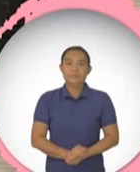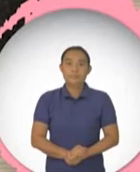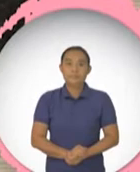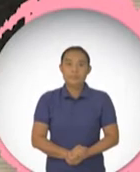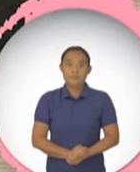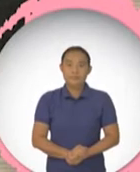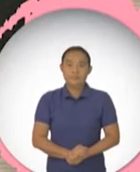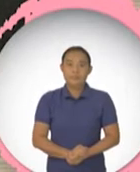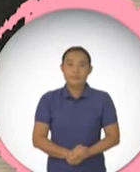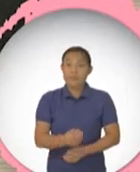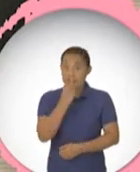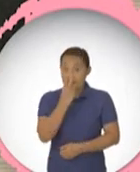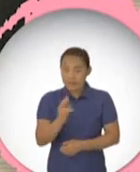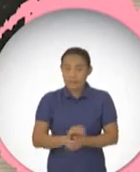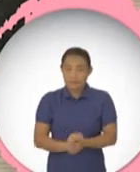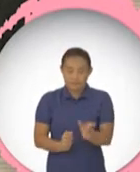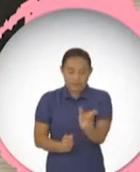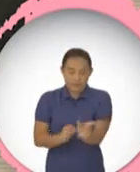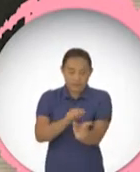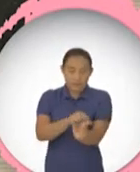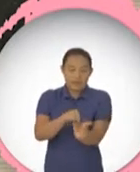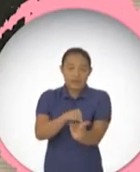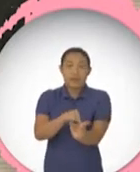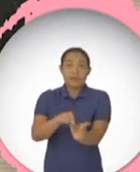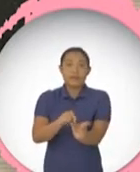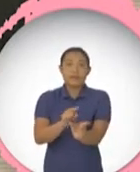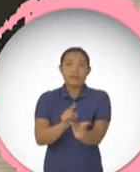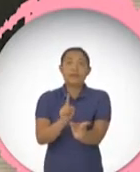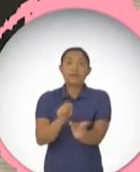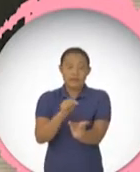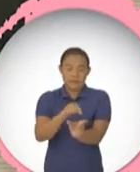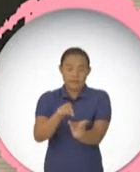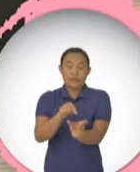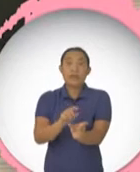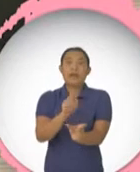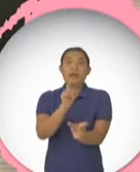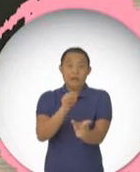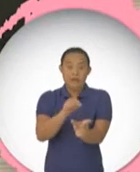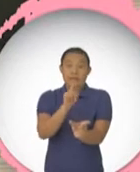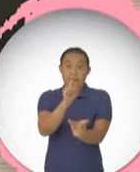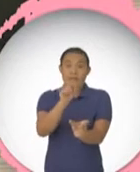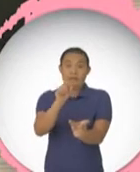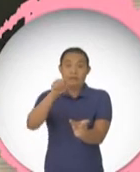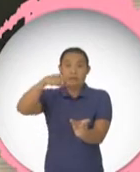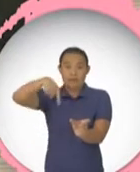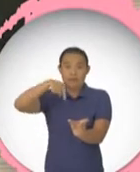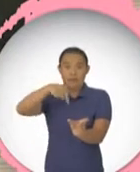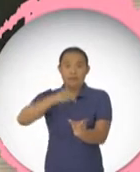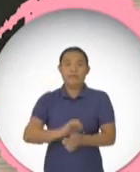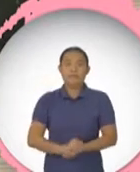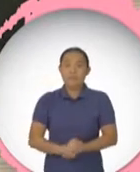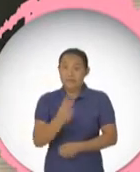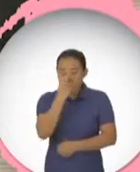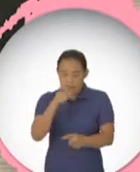นะคะเราก็จะเว้นช่องห่างกันประมาณสัก1 เซนค่ะ คร ับ เห็นไหมคะเนี่ยมีชั้นๆซ้อนกัน พับมาเจอกันตรงกลางแล้วนี่ต้องเหมือนตอนนู้นไหม